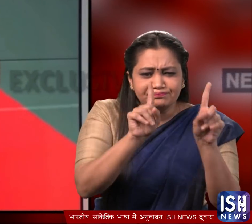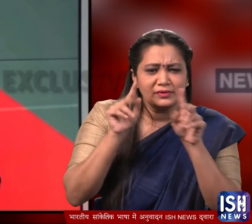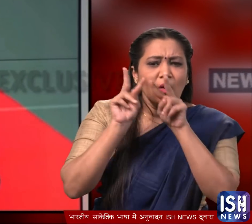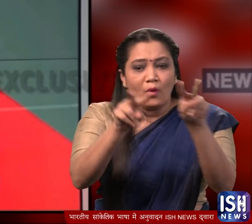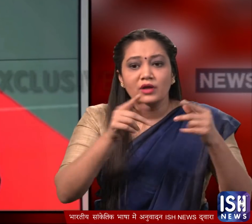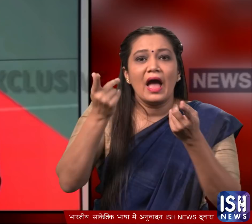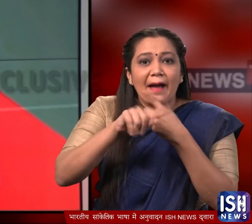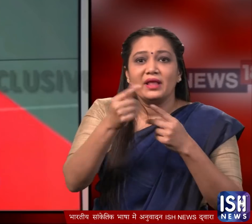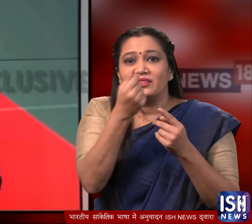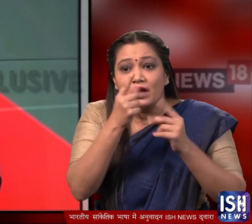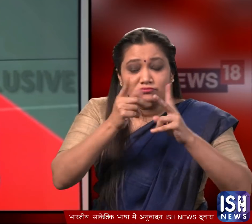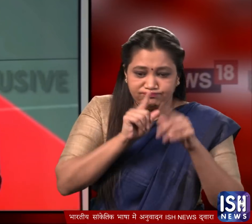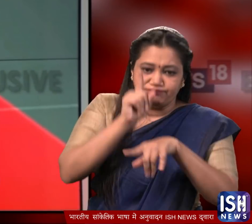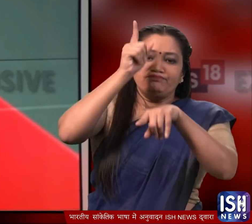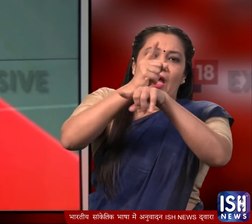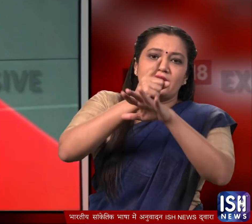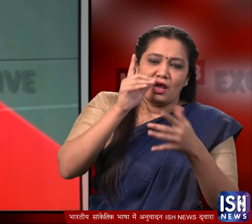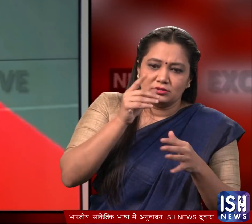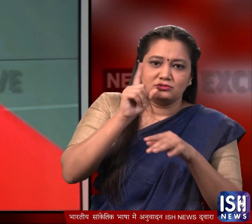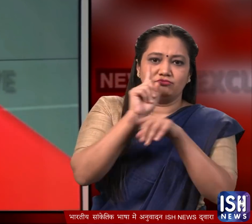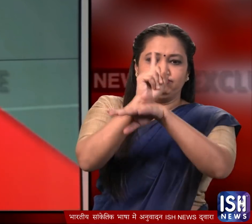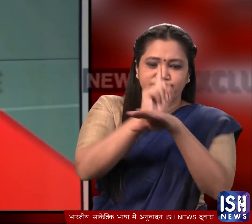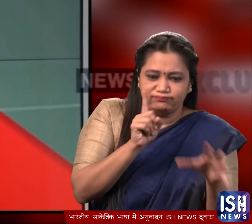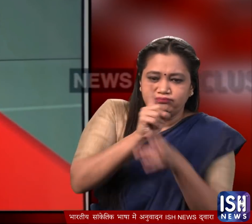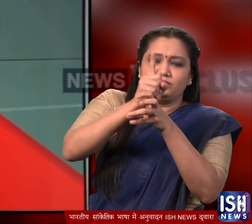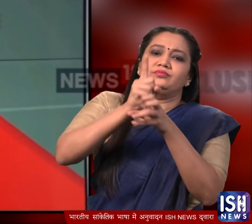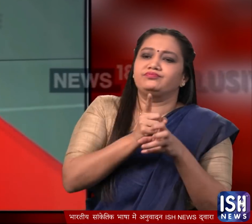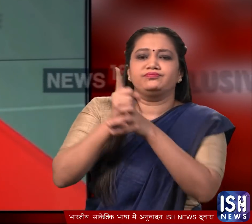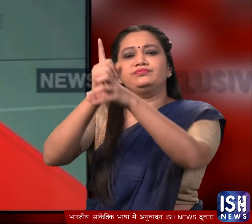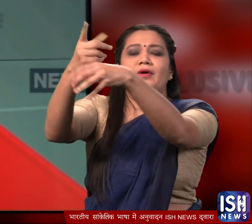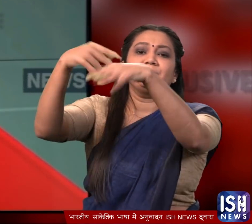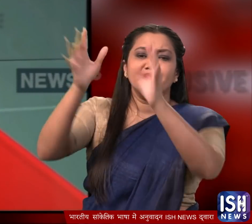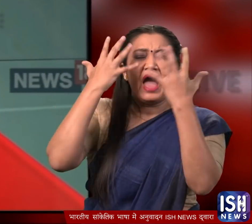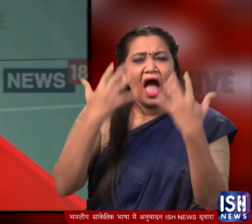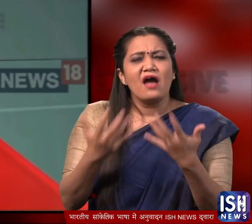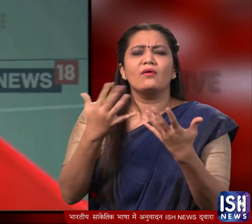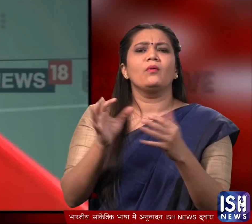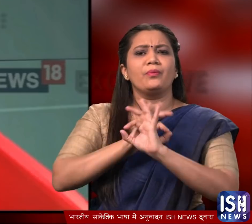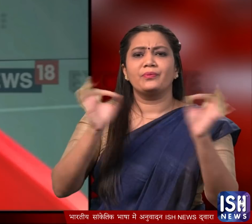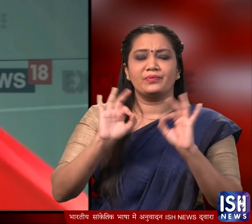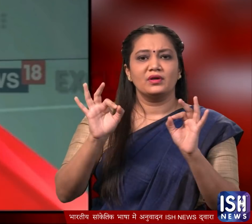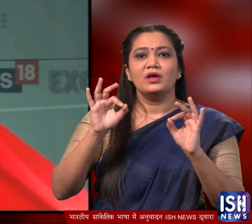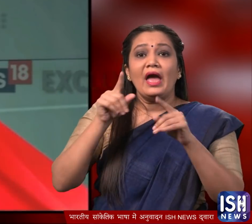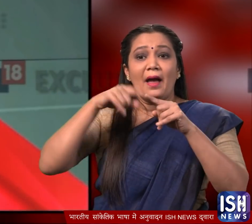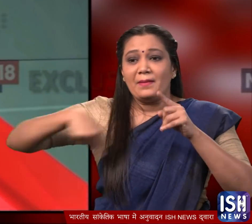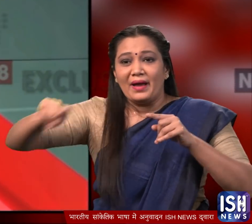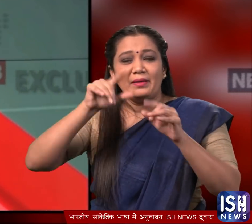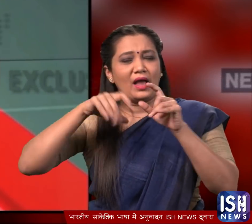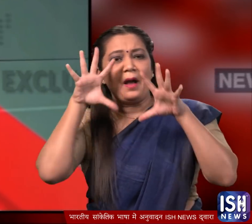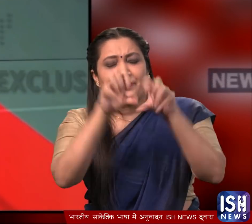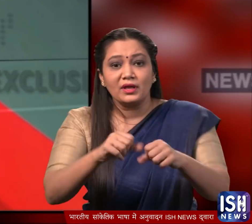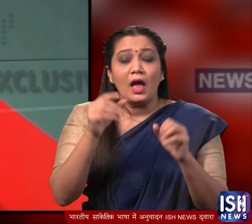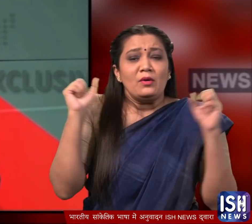दूर दराज के इलाकों में दवाइयां पहुंचाने में किया जा सकता है। दावा किया गया कि ये हल्का हेलीकॉप्टर रडार को चकमा देने और 0